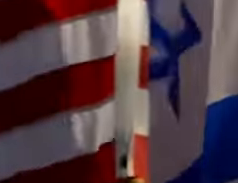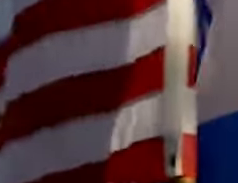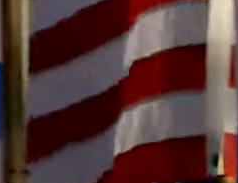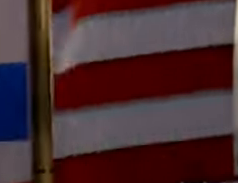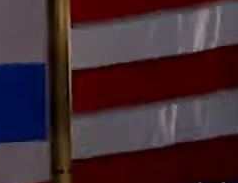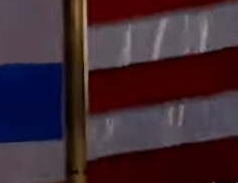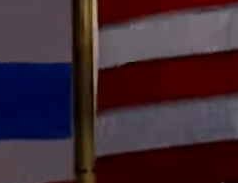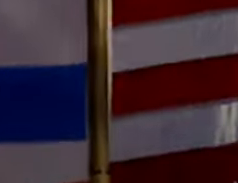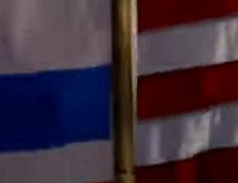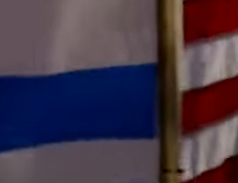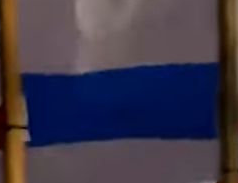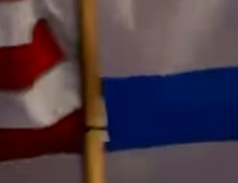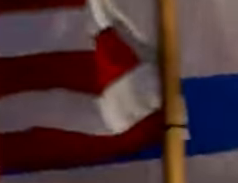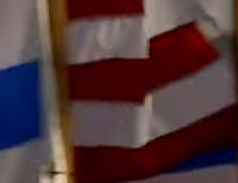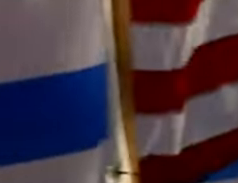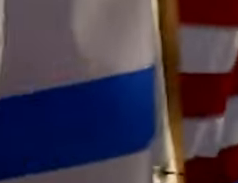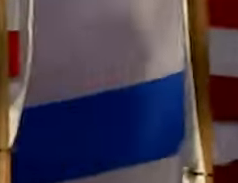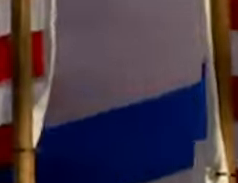ואהוב.